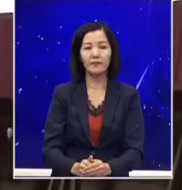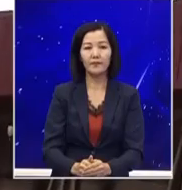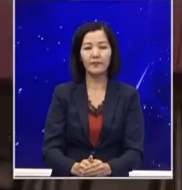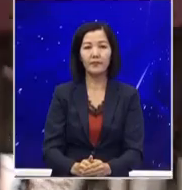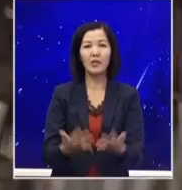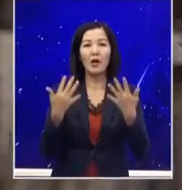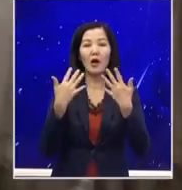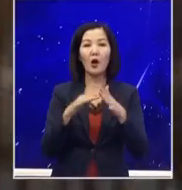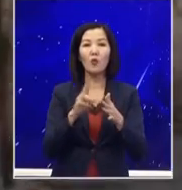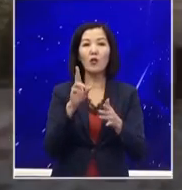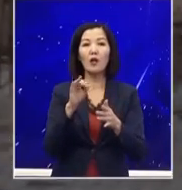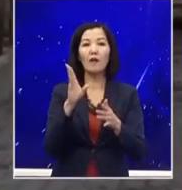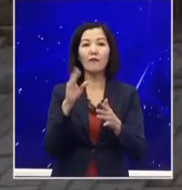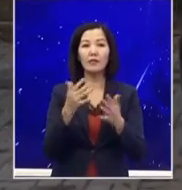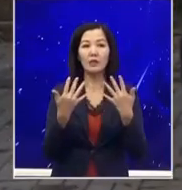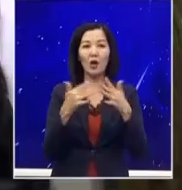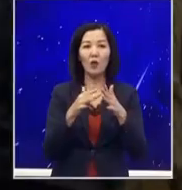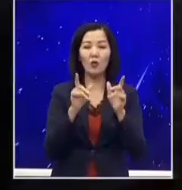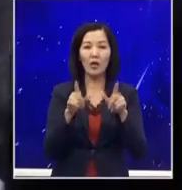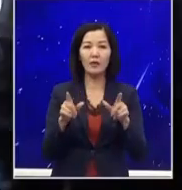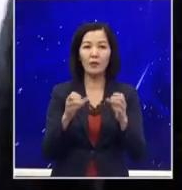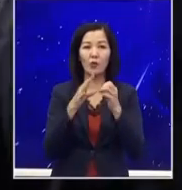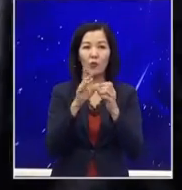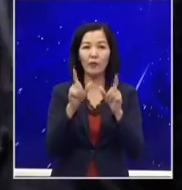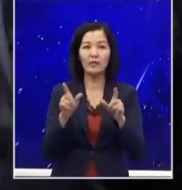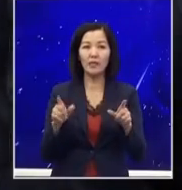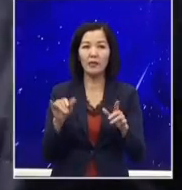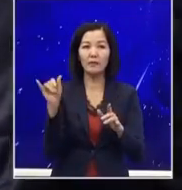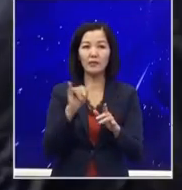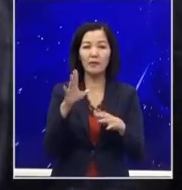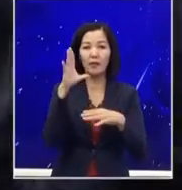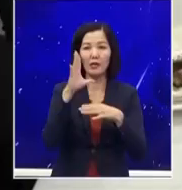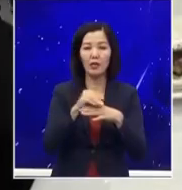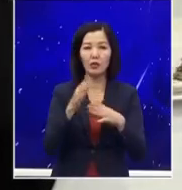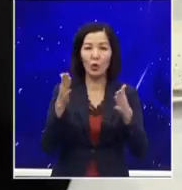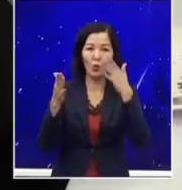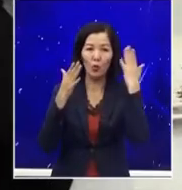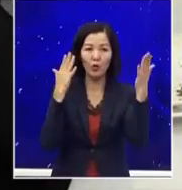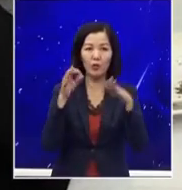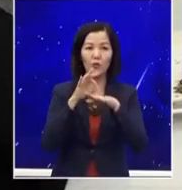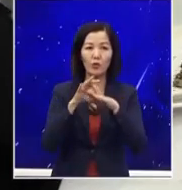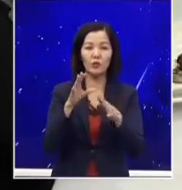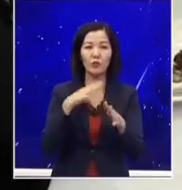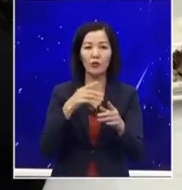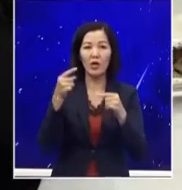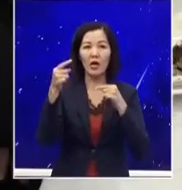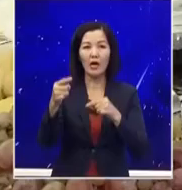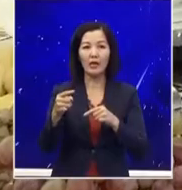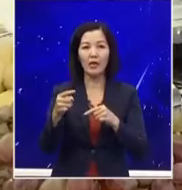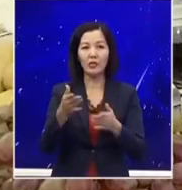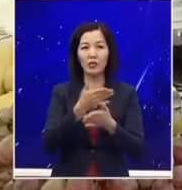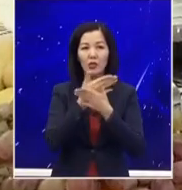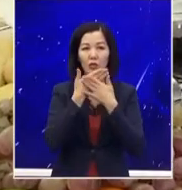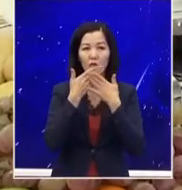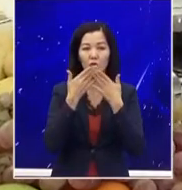Ауыл кафесінде де ауылдастар жиналыпты. 15 шақты адам сенбілік кешті көңілді өткізіп отыр. Бірақ арақашықтық, санитарлық